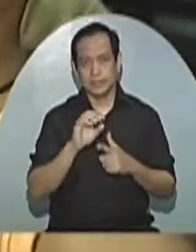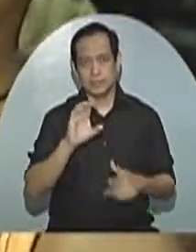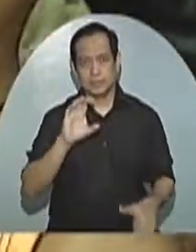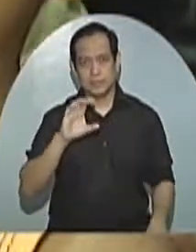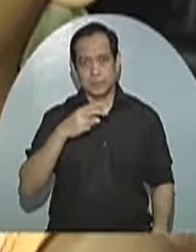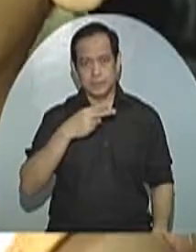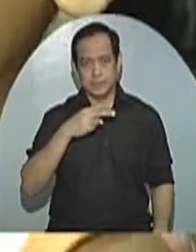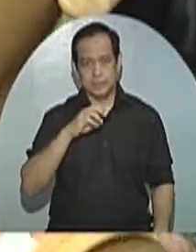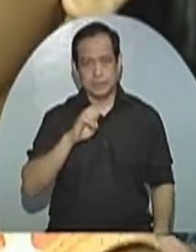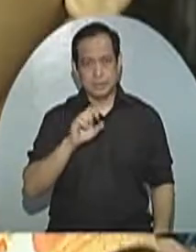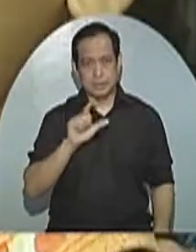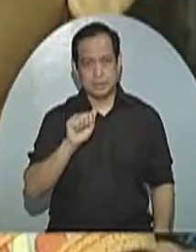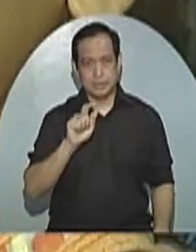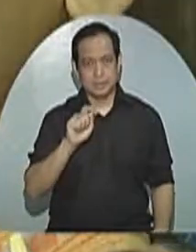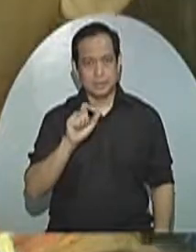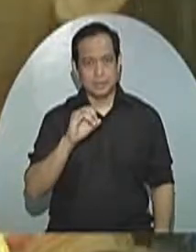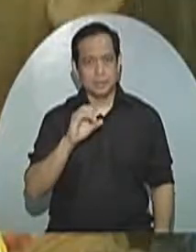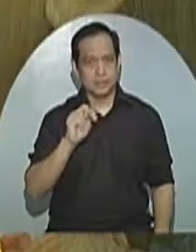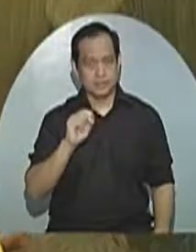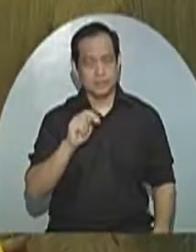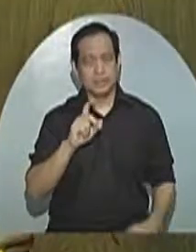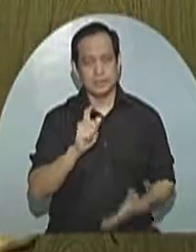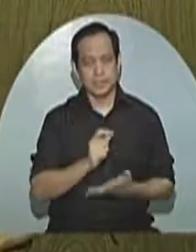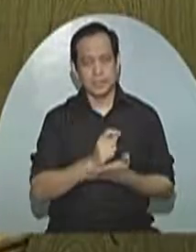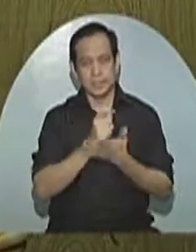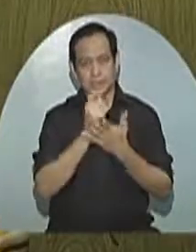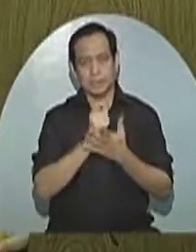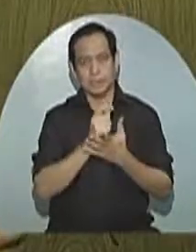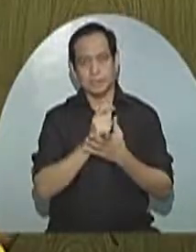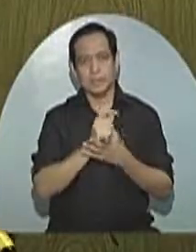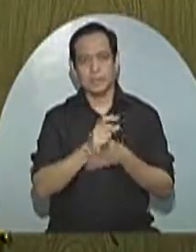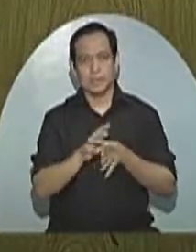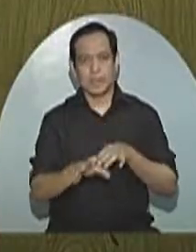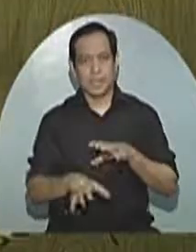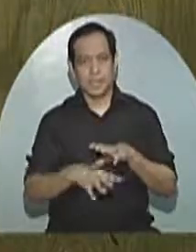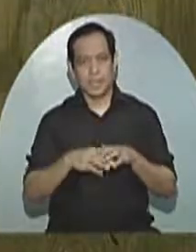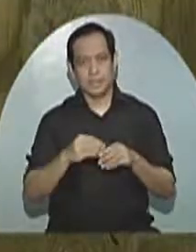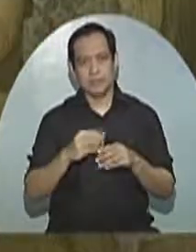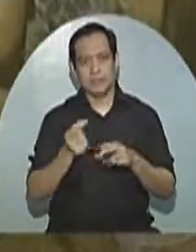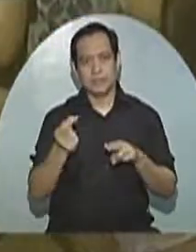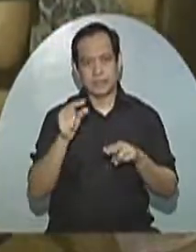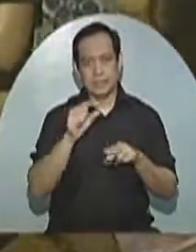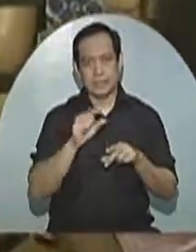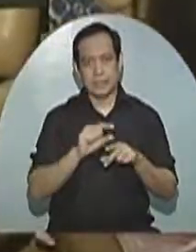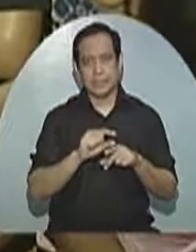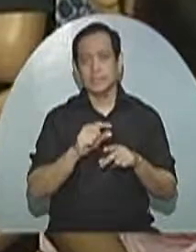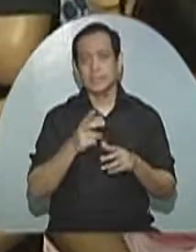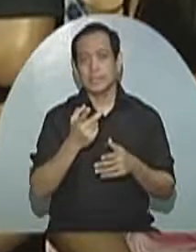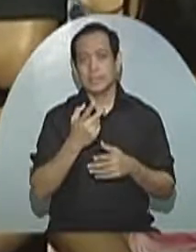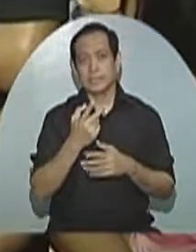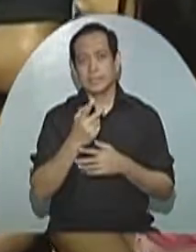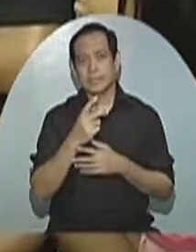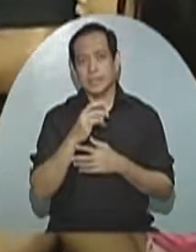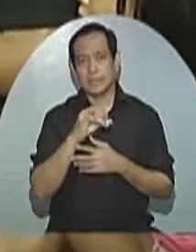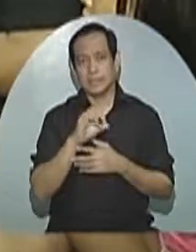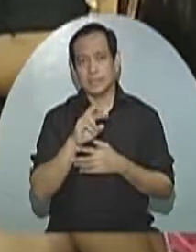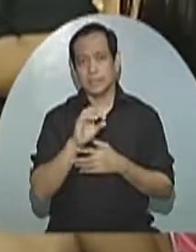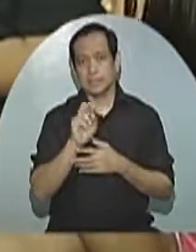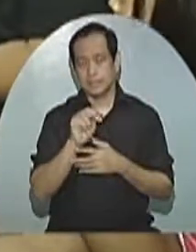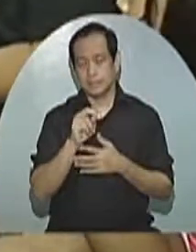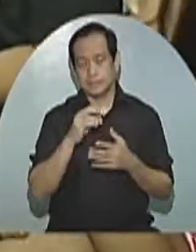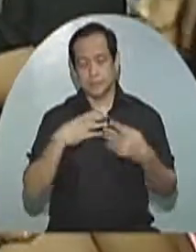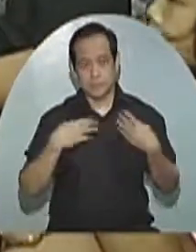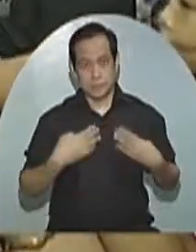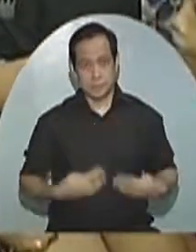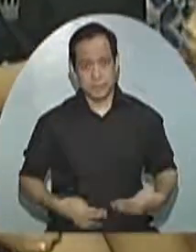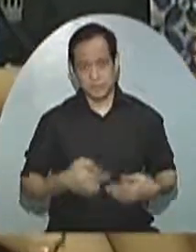therapy para po ilabas po yung sobrang nagigain niya na iron sa katawan niya. Dahil sa walang-wala at gipit